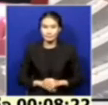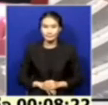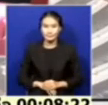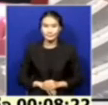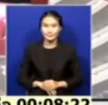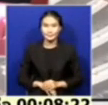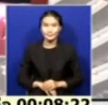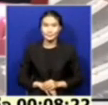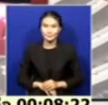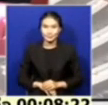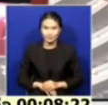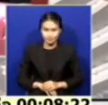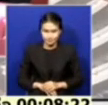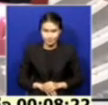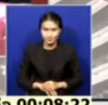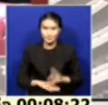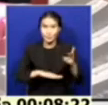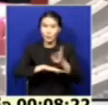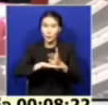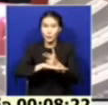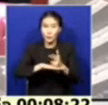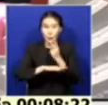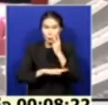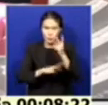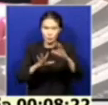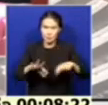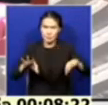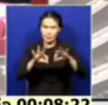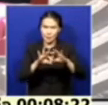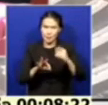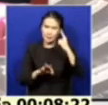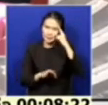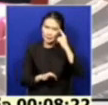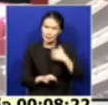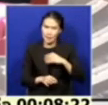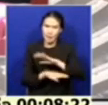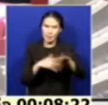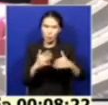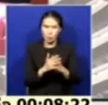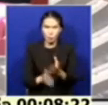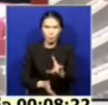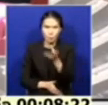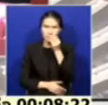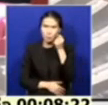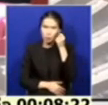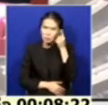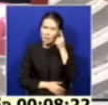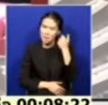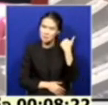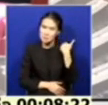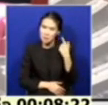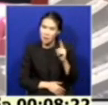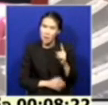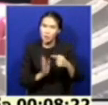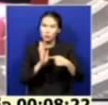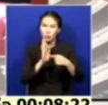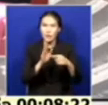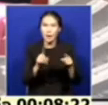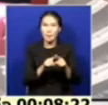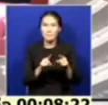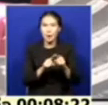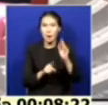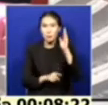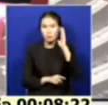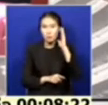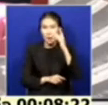ก็คงจะต้องตีความกันไปหลากหลายด้วยซ้ำไปนะฮะว่าสาเหตุนั้นมันจะเป็นอะไรได้บ้างน